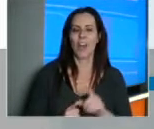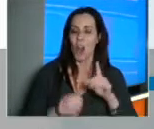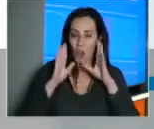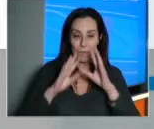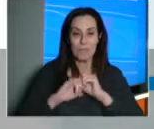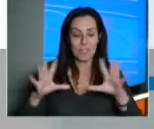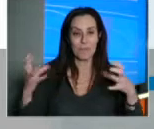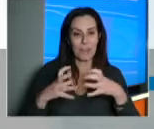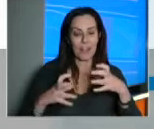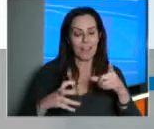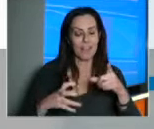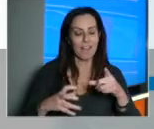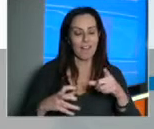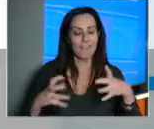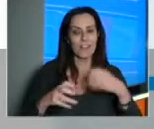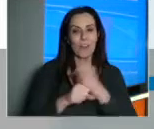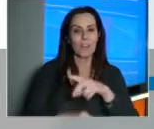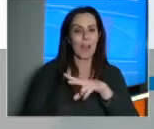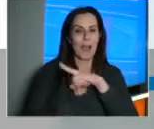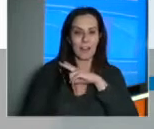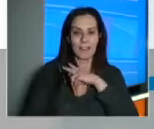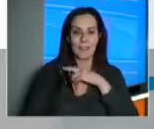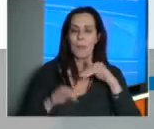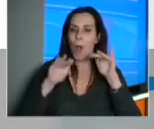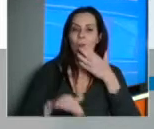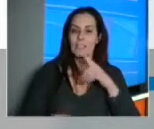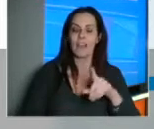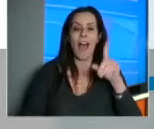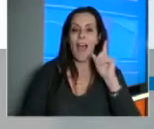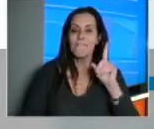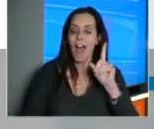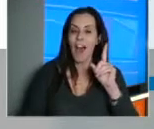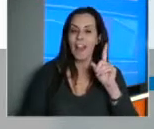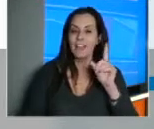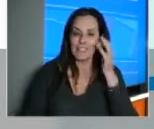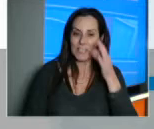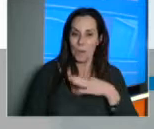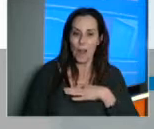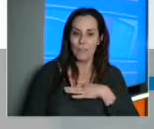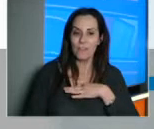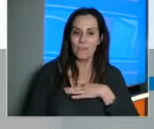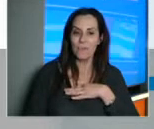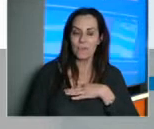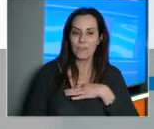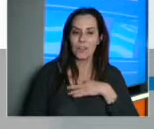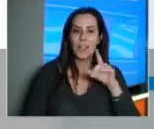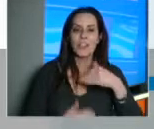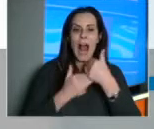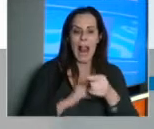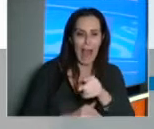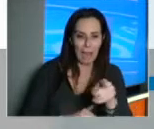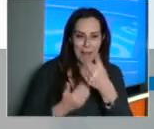תאמין, הם מפרסמים ברכה להפי פאסובר לעם היהודי, אבל מה, שימי לב, יש שם כיכר